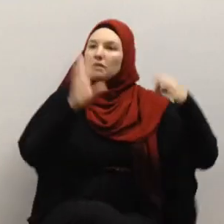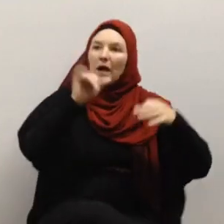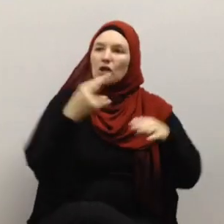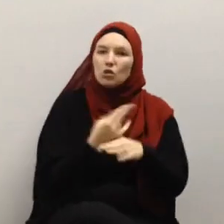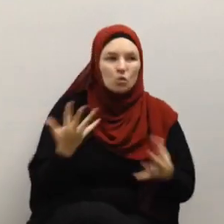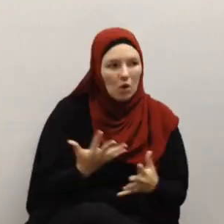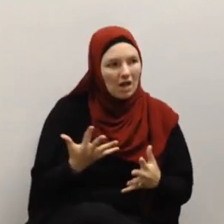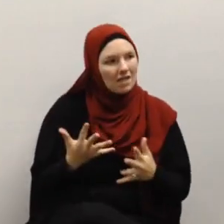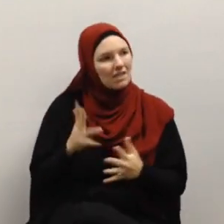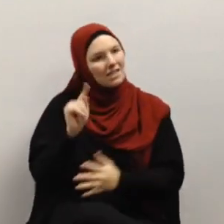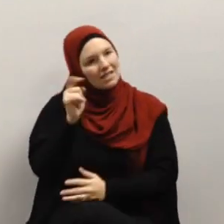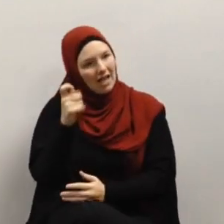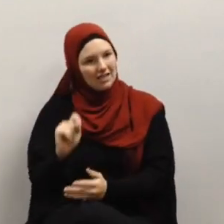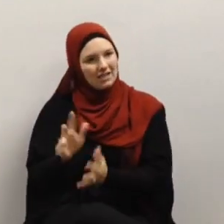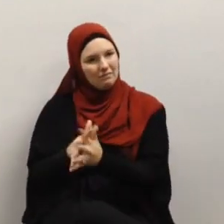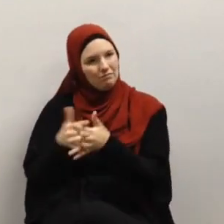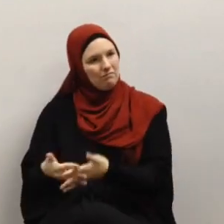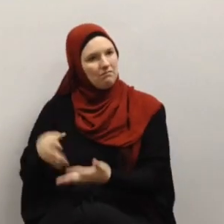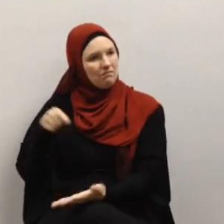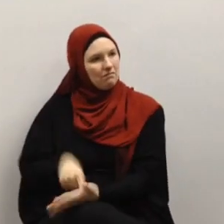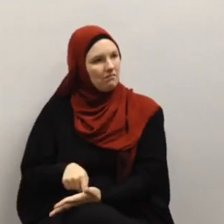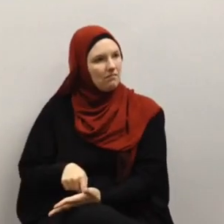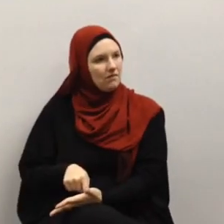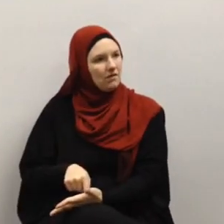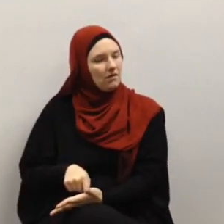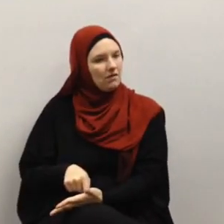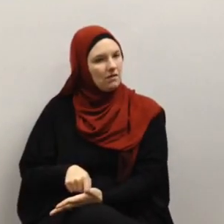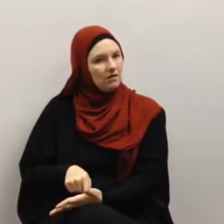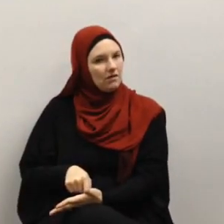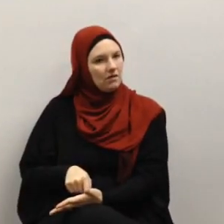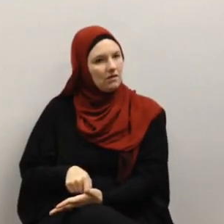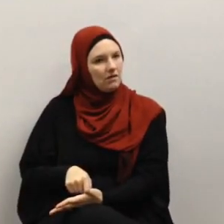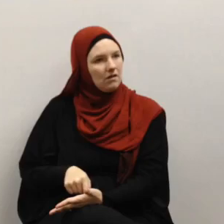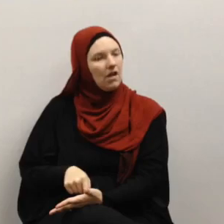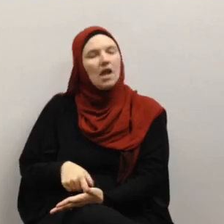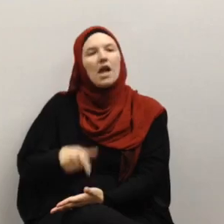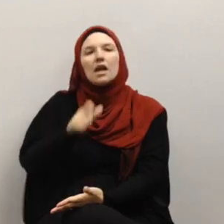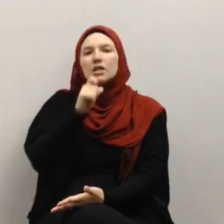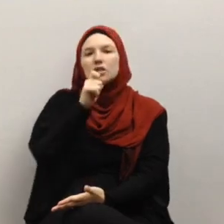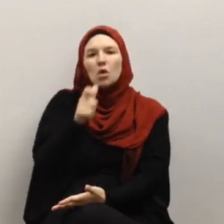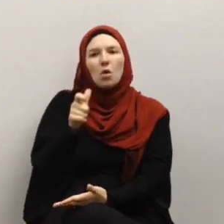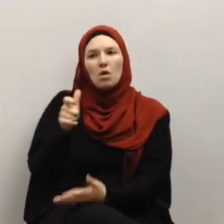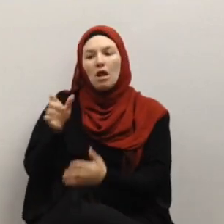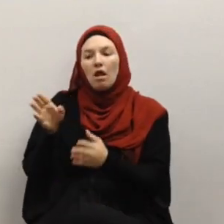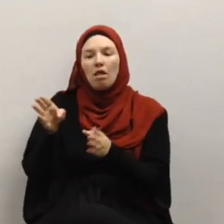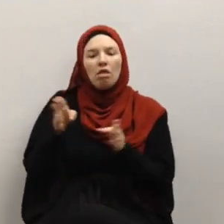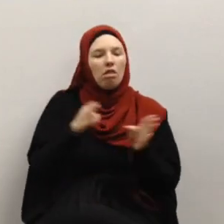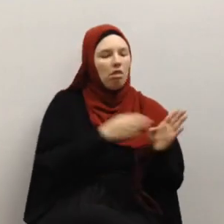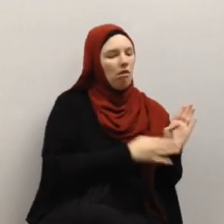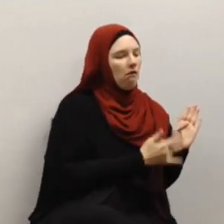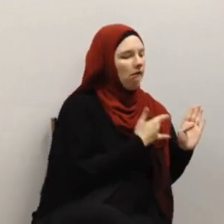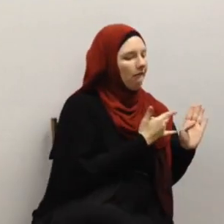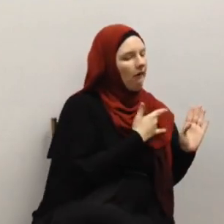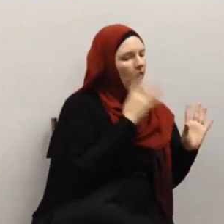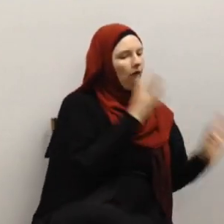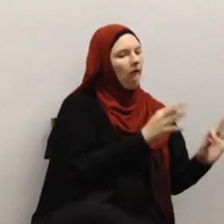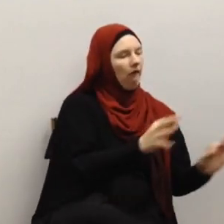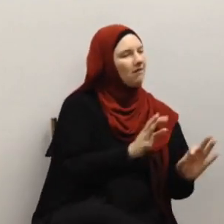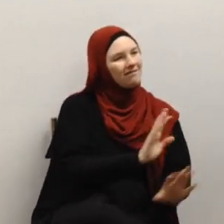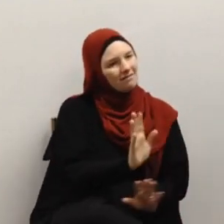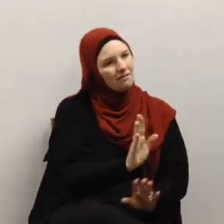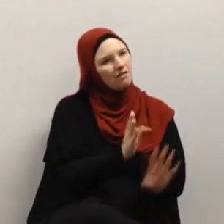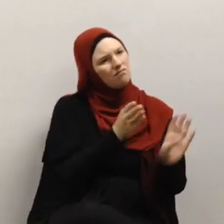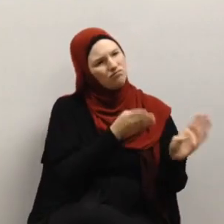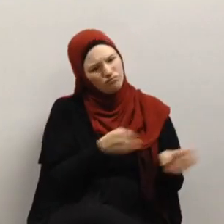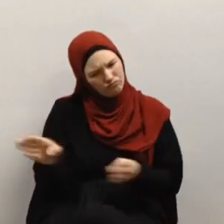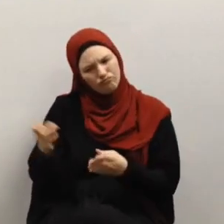Don't turn to follow them away from what Allah has given you of truth. لِكُلٍّ جَعَلْنَا مِنْكُمْ شِرْعَةً